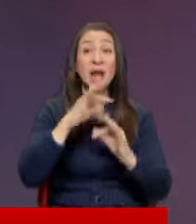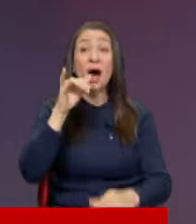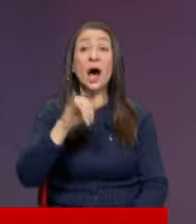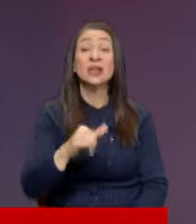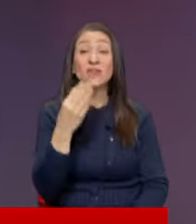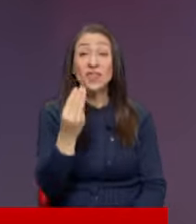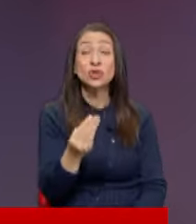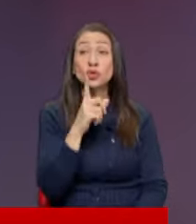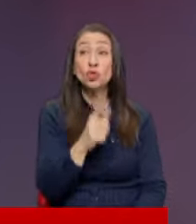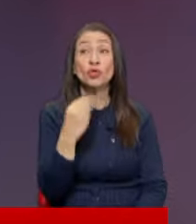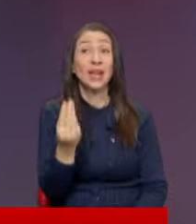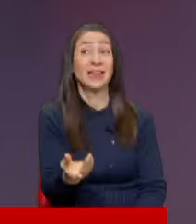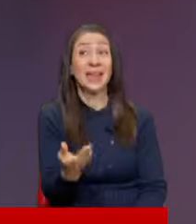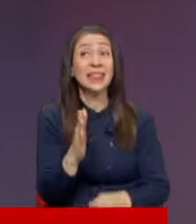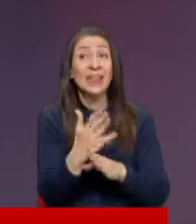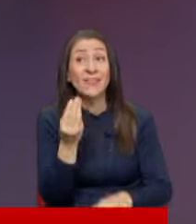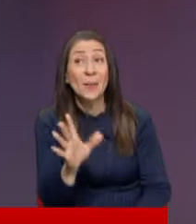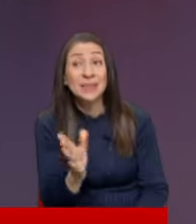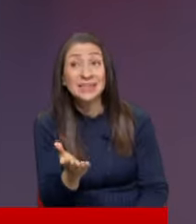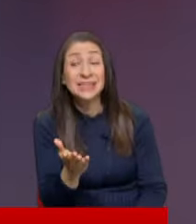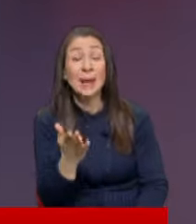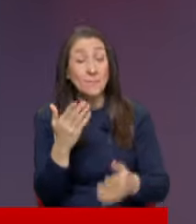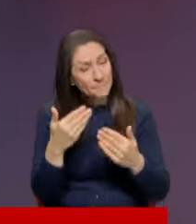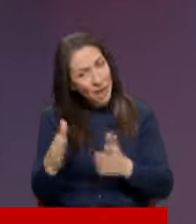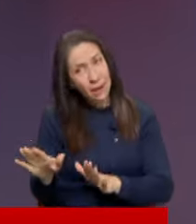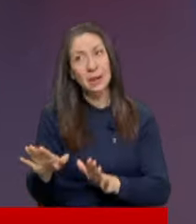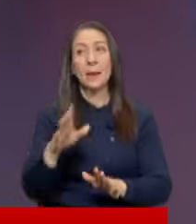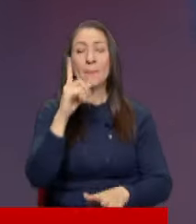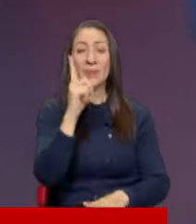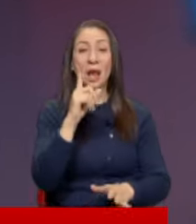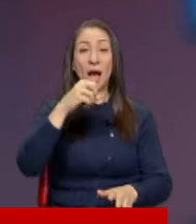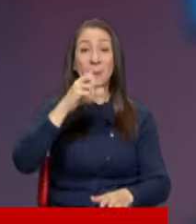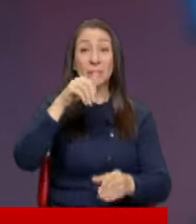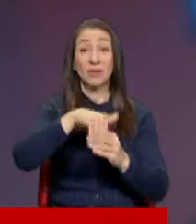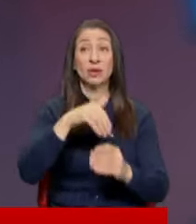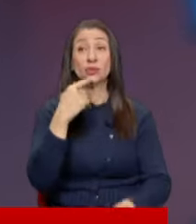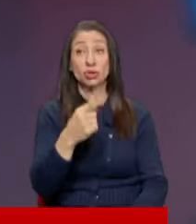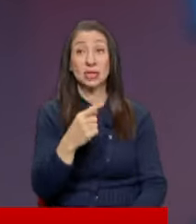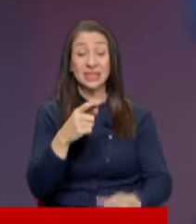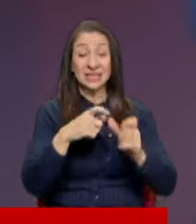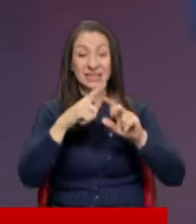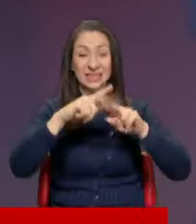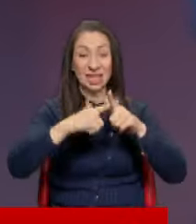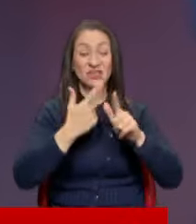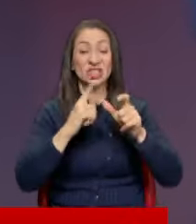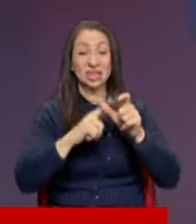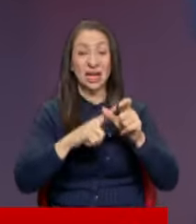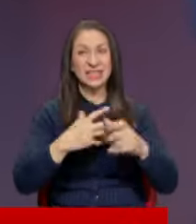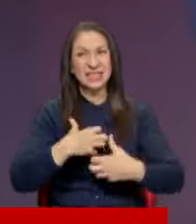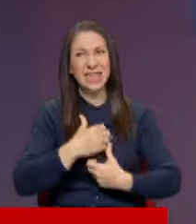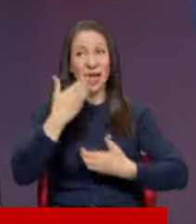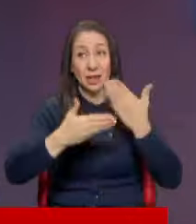hakkının verileceği sözü verildi niye vermediniz bırakın onu bir tane AKP vekili diyor ki staj ve çıraklık mağdurları dert